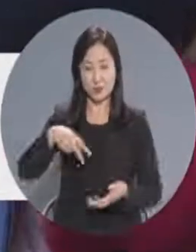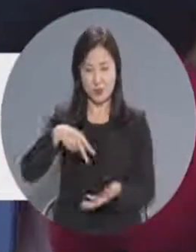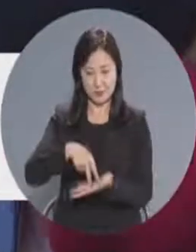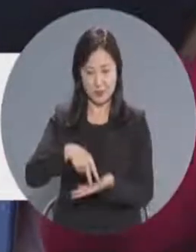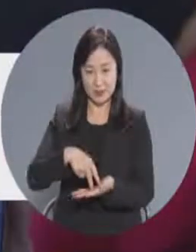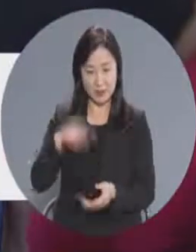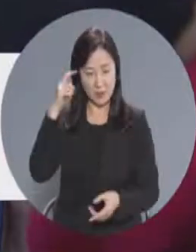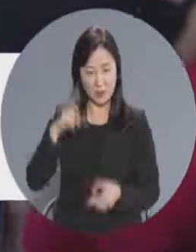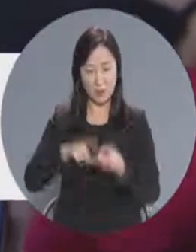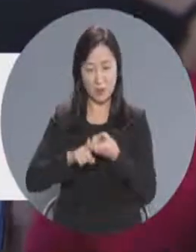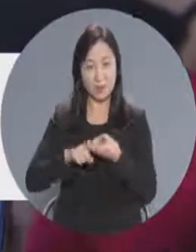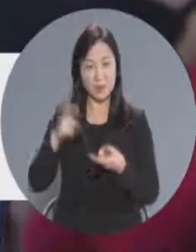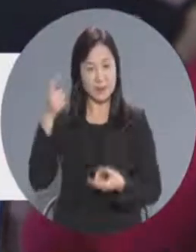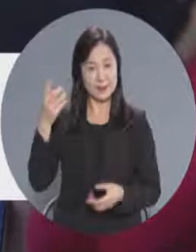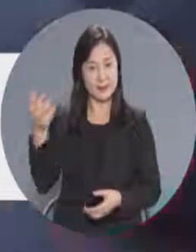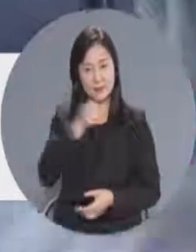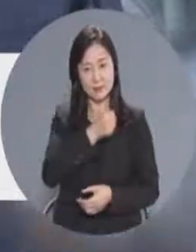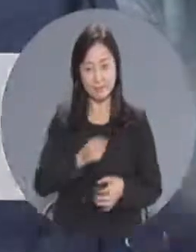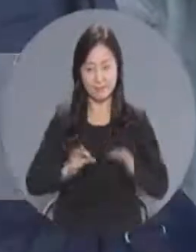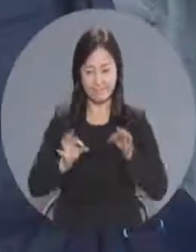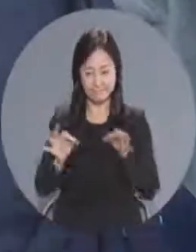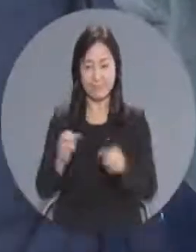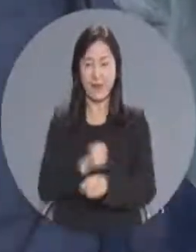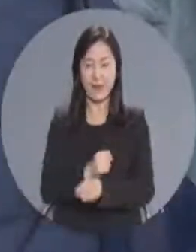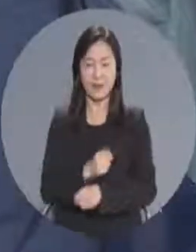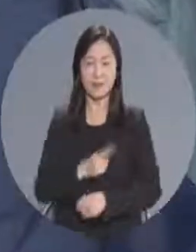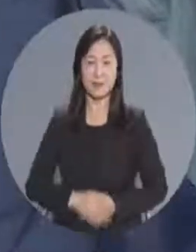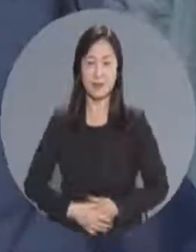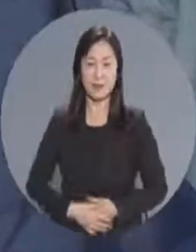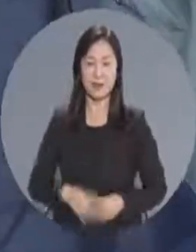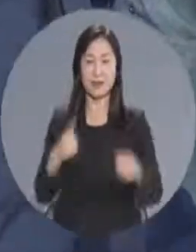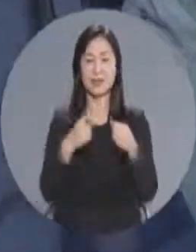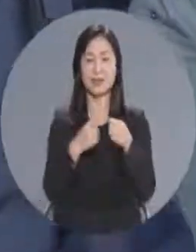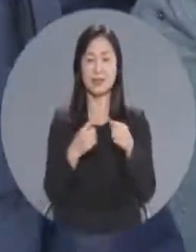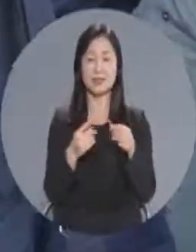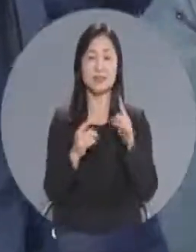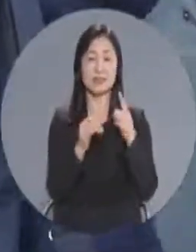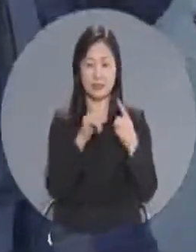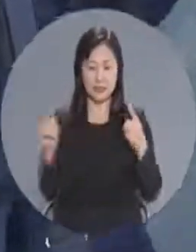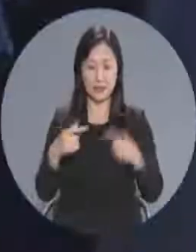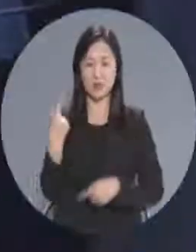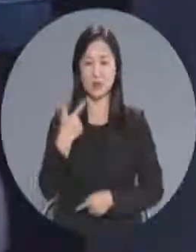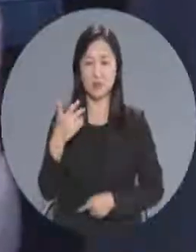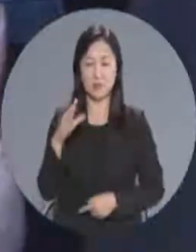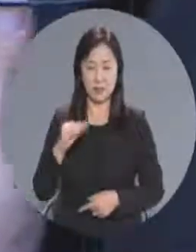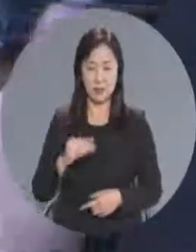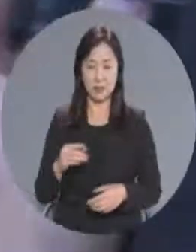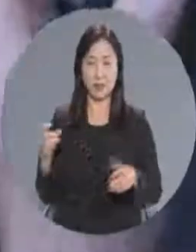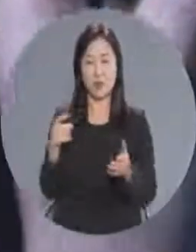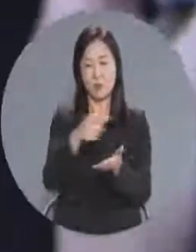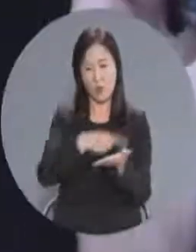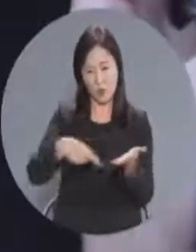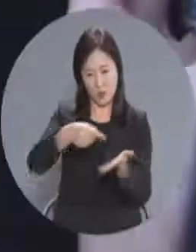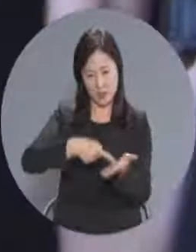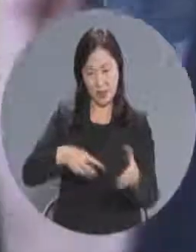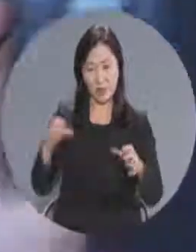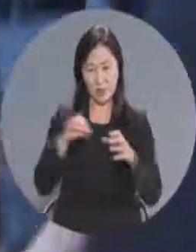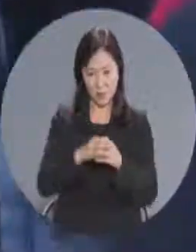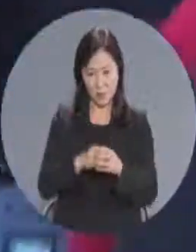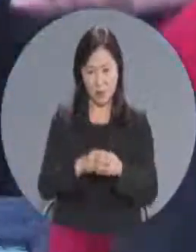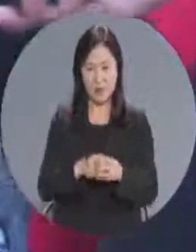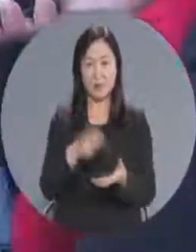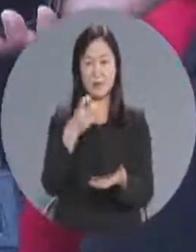관심을 가지고 이어나갈 수 있도록 하겠습니다. 특히 1인당 6천만 원이라는 배보상이 포함된 제주 4.3 특별법